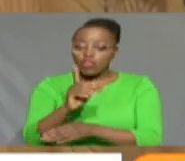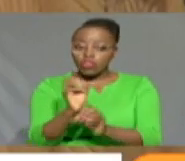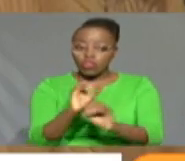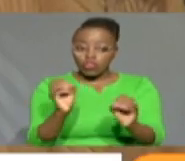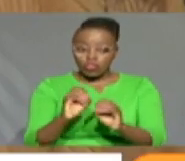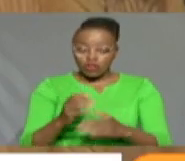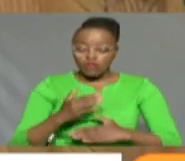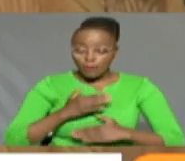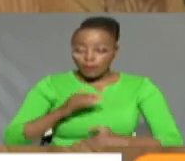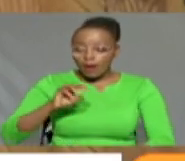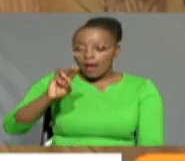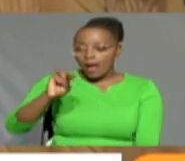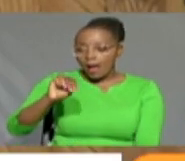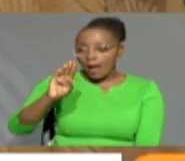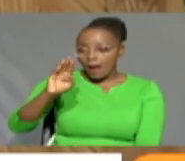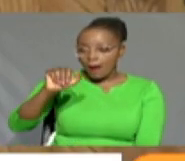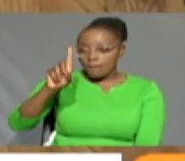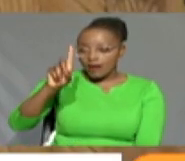Mheshimiwa Bandi.